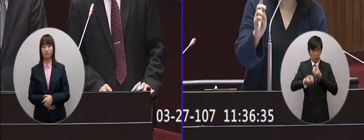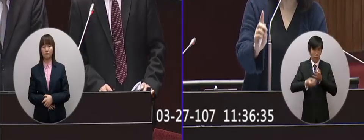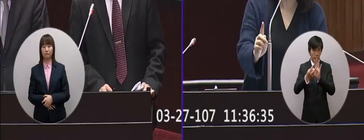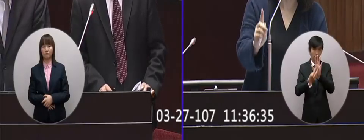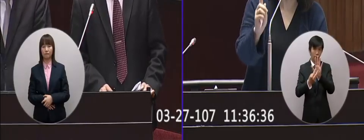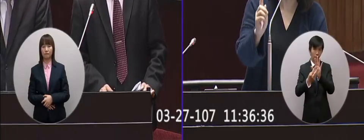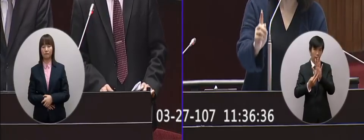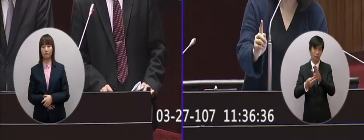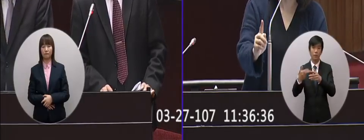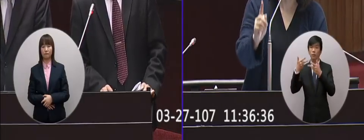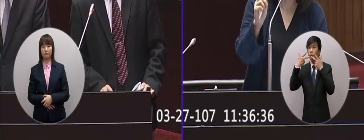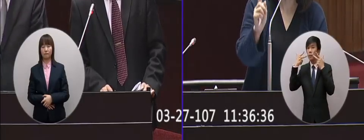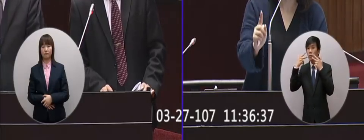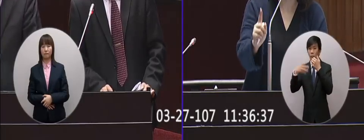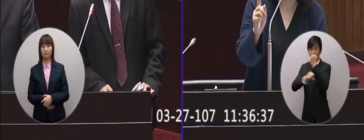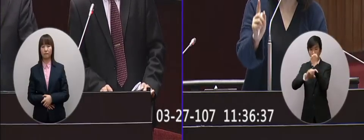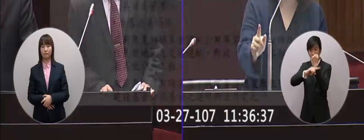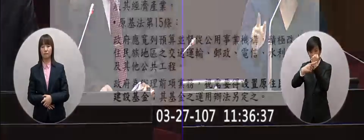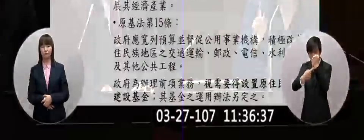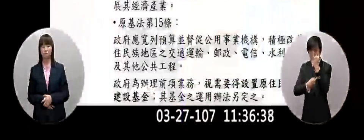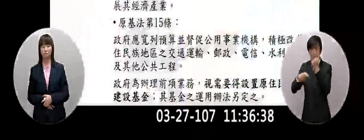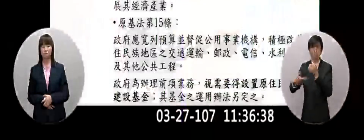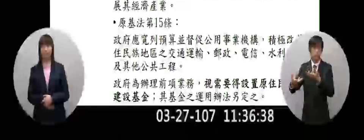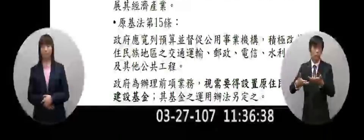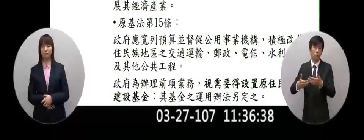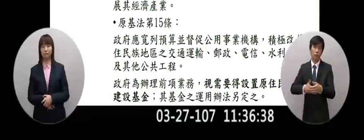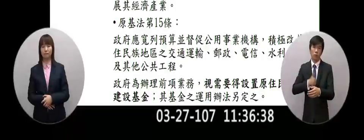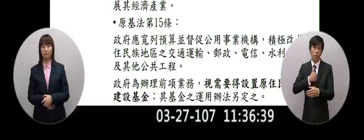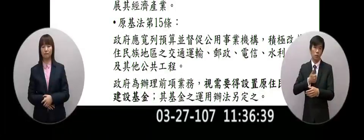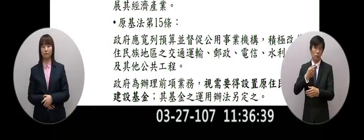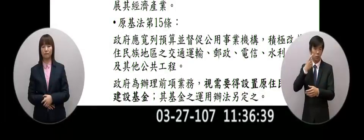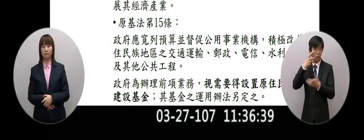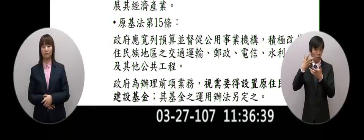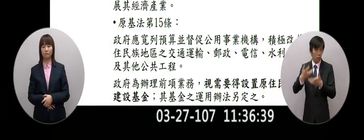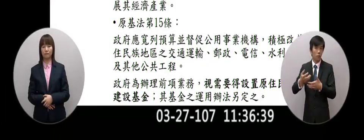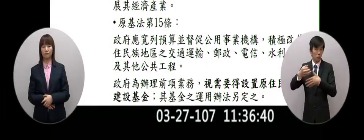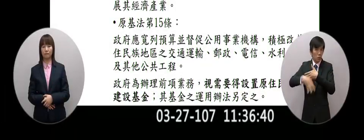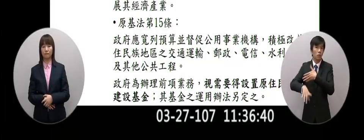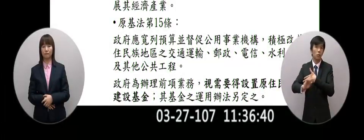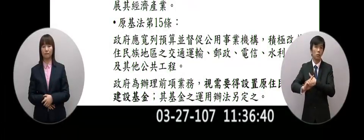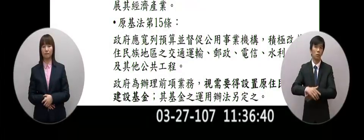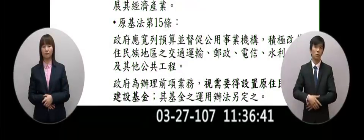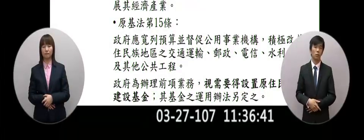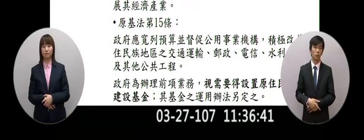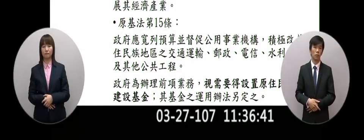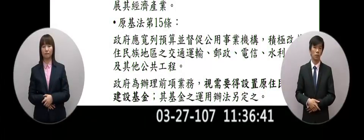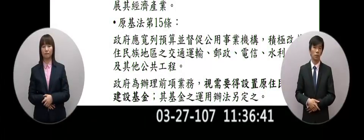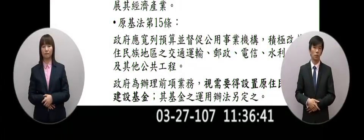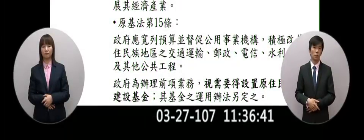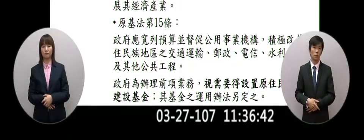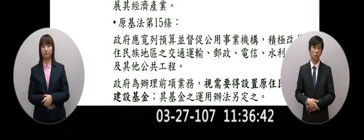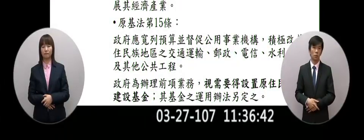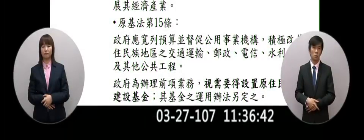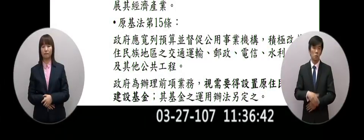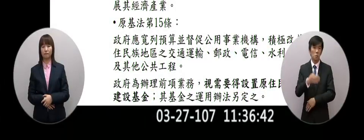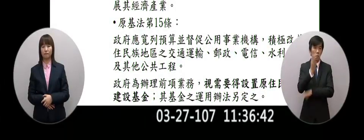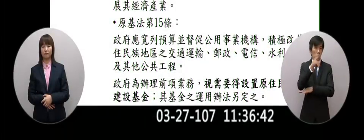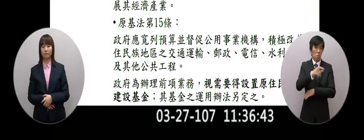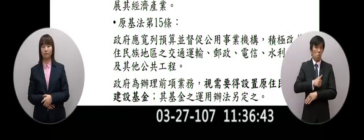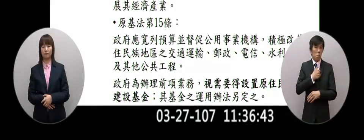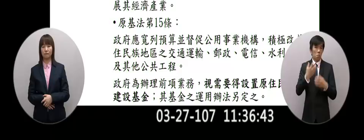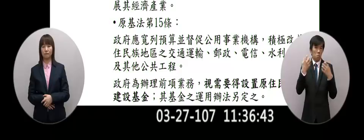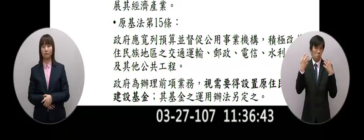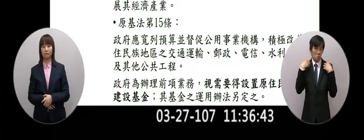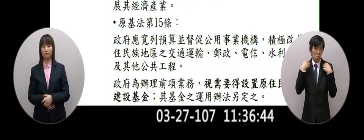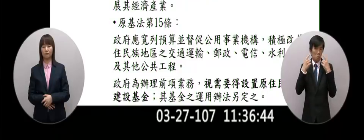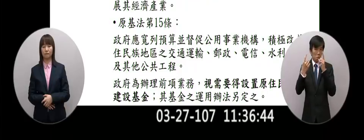下关于原住民族基本法一直没有被注意到的条文，却是我们政府很重要的任务，就是